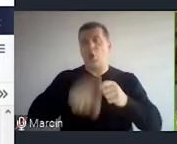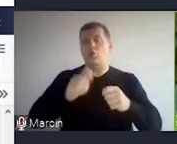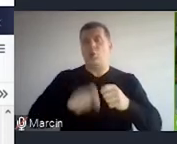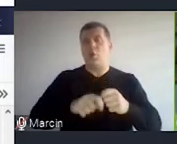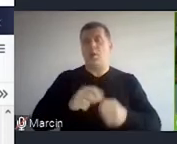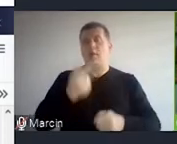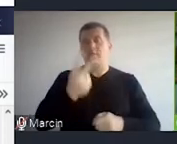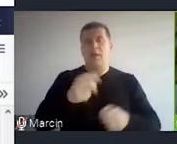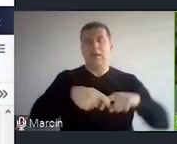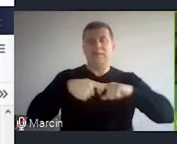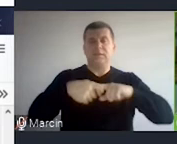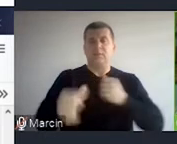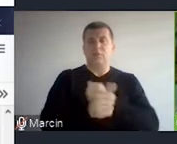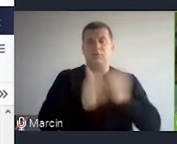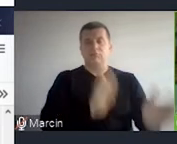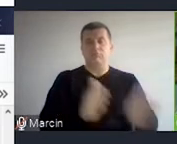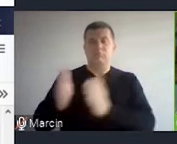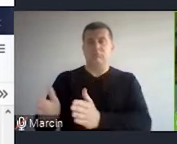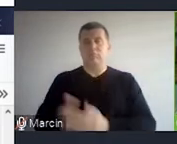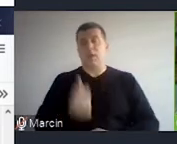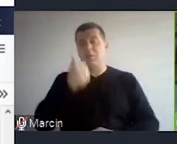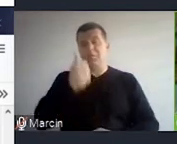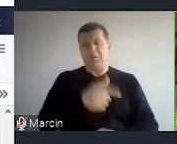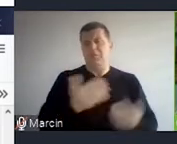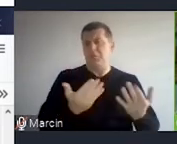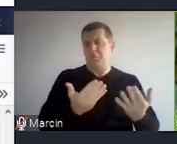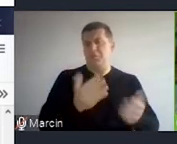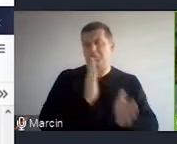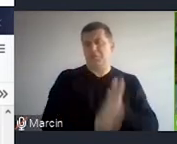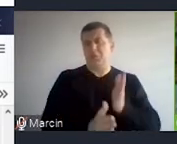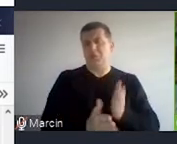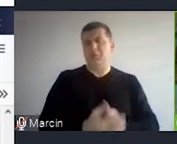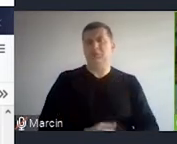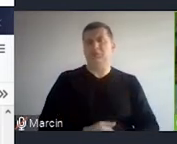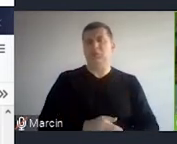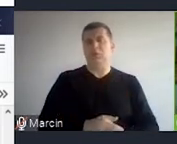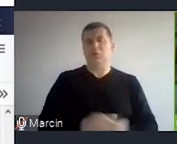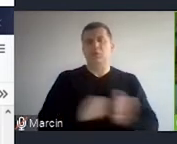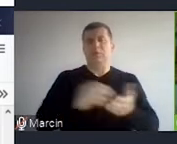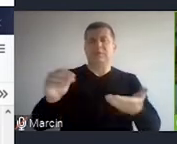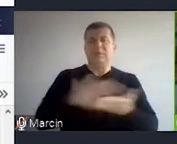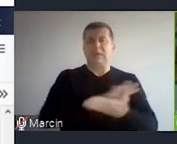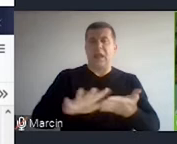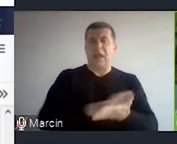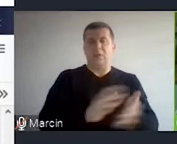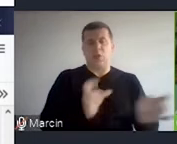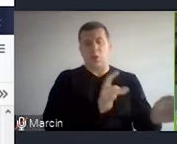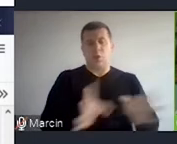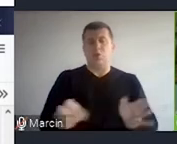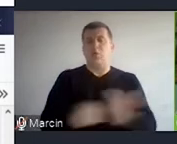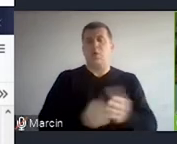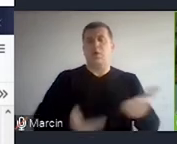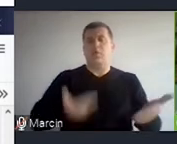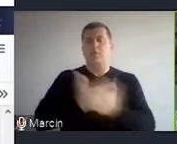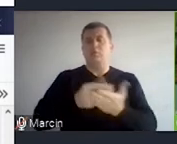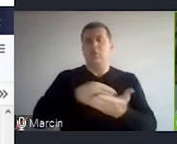zestawy dokumentów. Ten pierwszy, prostszy, do zeskanowania od razu pod wniosek o płatność,